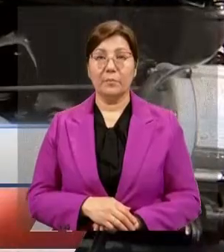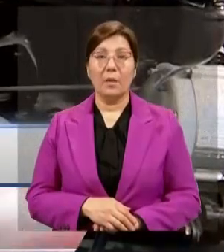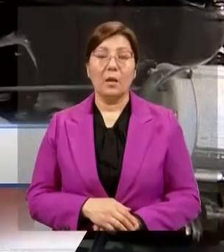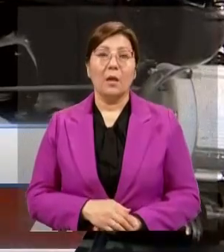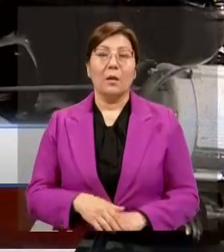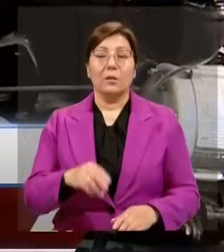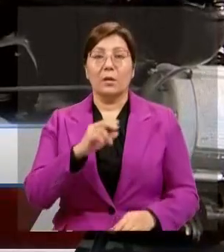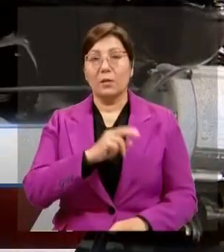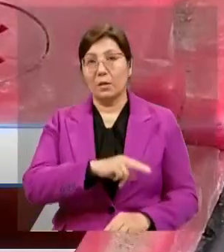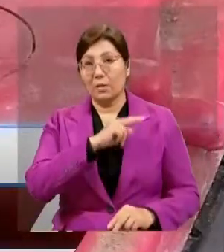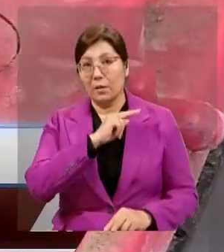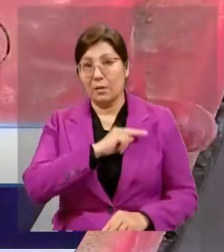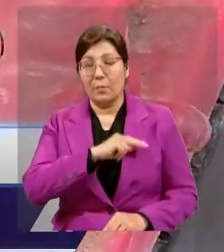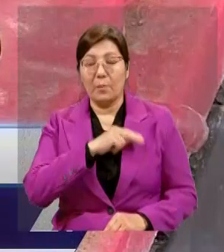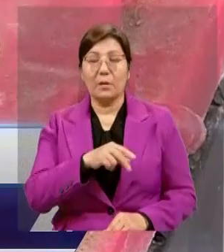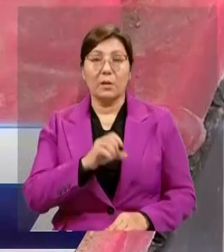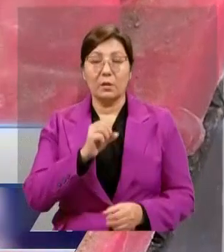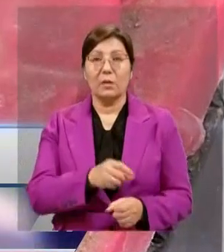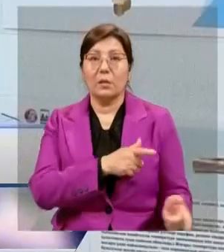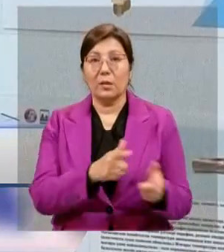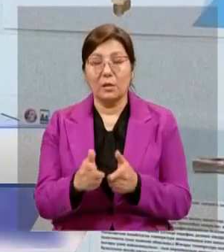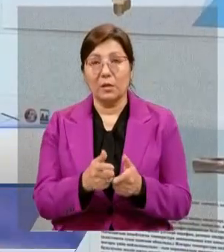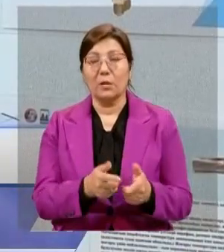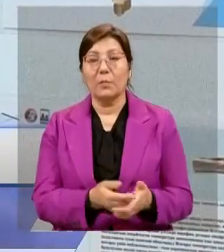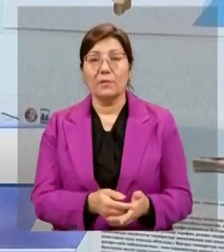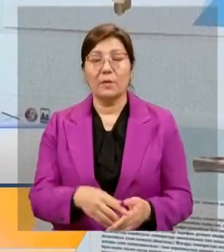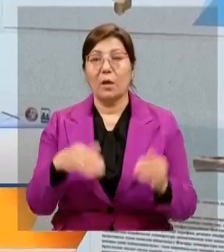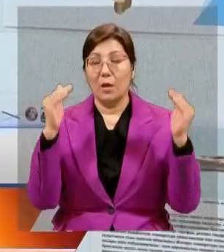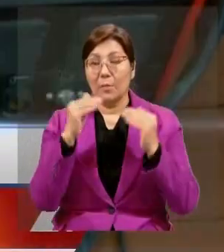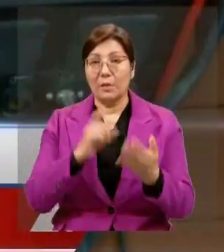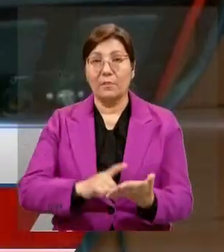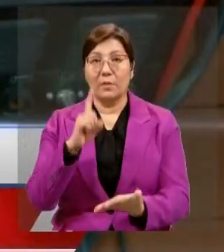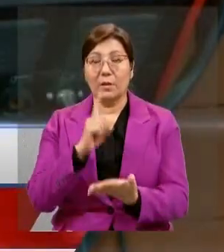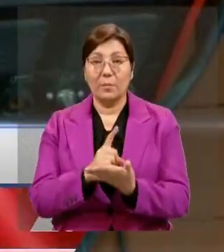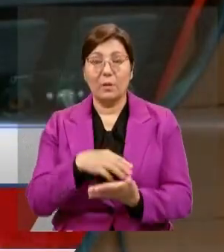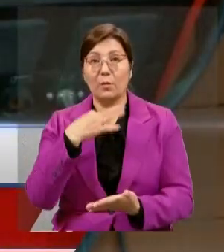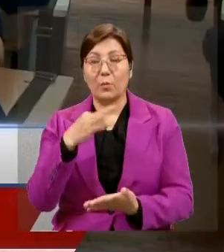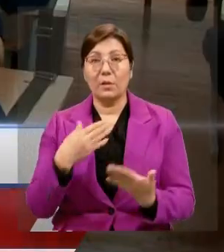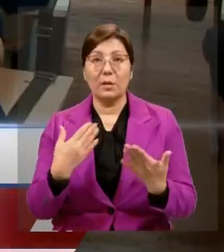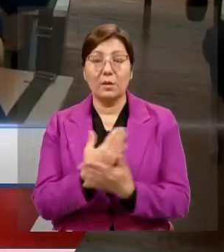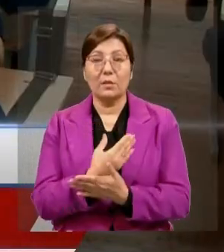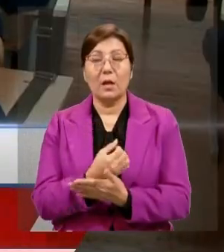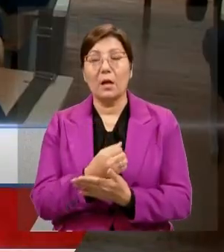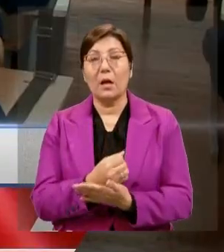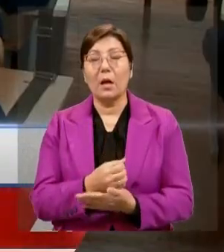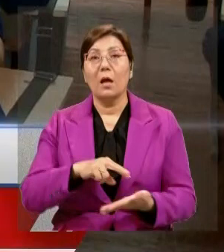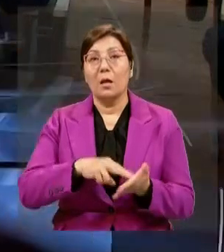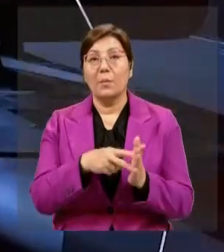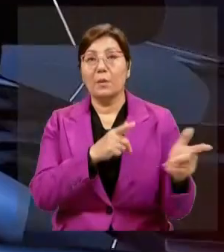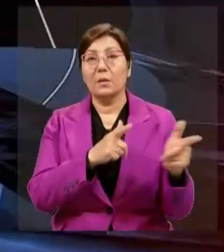Жұмысшы мамандықтарға сұраныс жоғары, ал оларды дайындау кәсіптік білім беру орындарының міндеті. Өңірде жаңа атлас әзірленетін